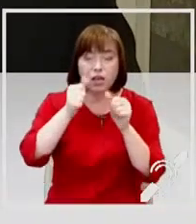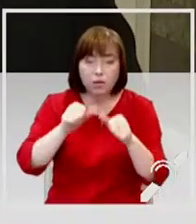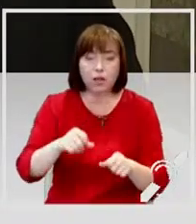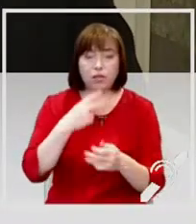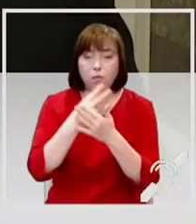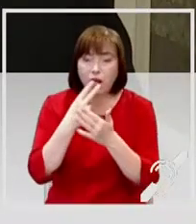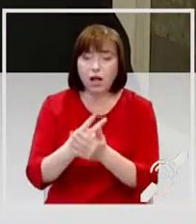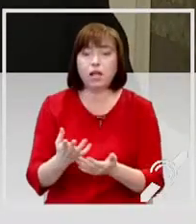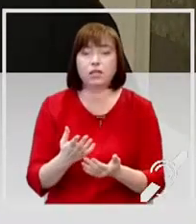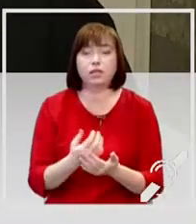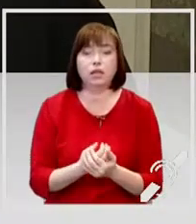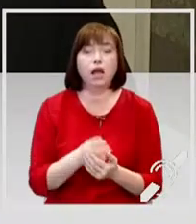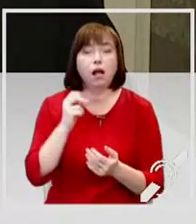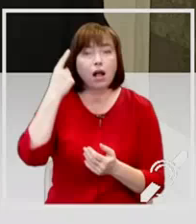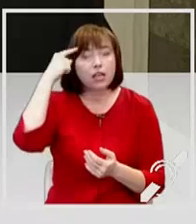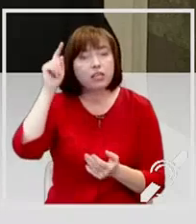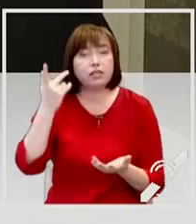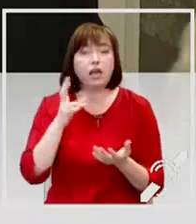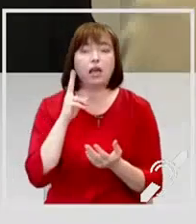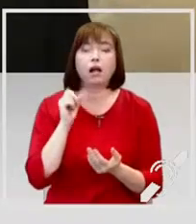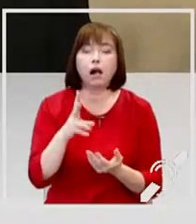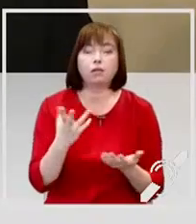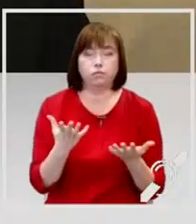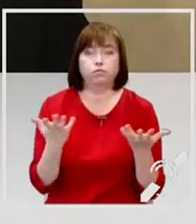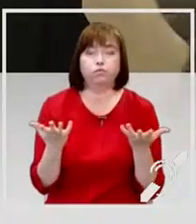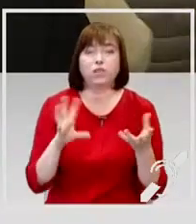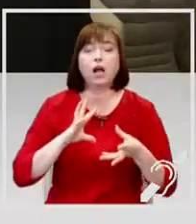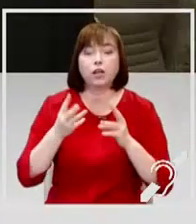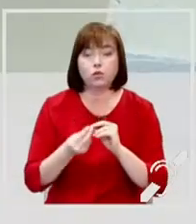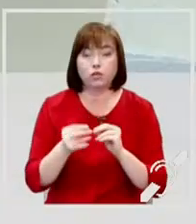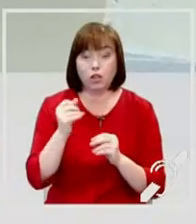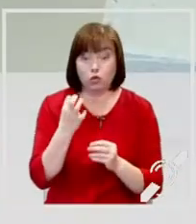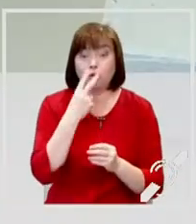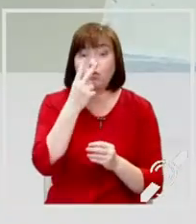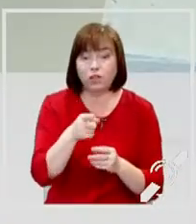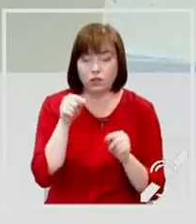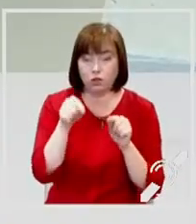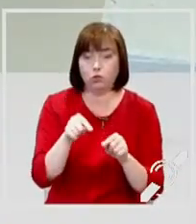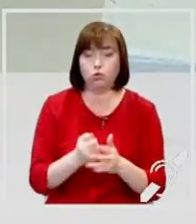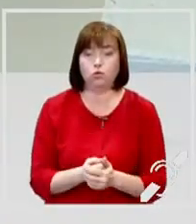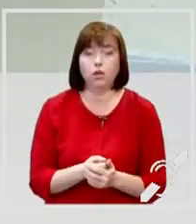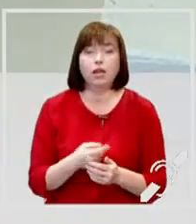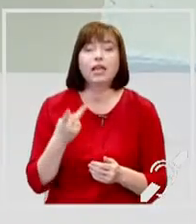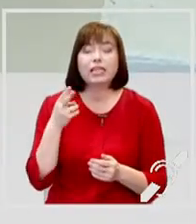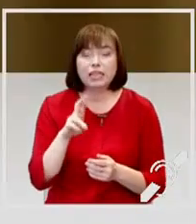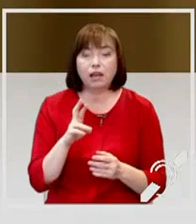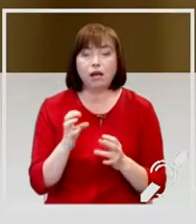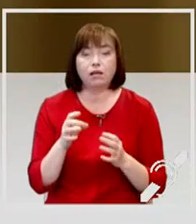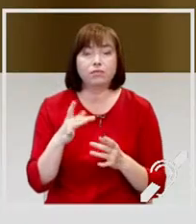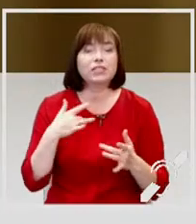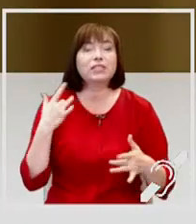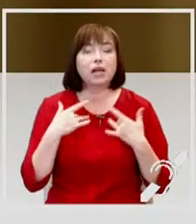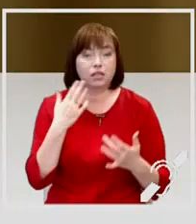schițate și lucrate ca idei și într-un final o să le vedeți aici pentru Reuniunea Teatrelor